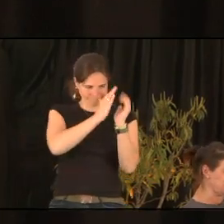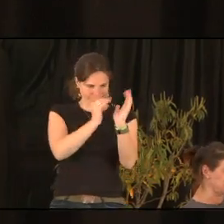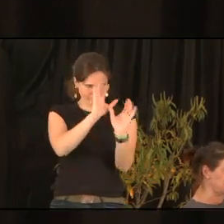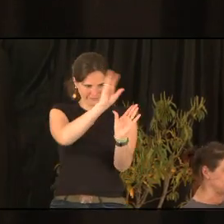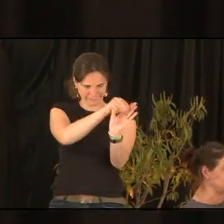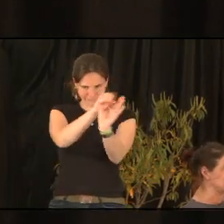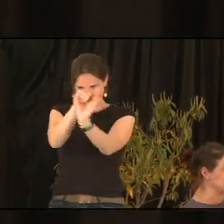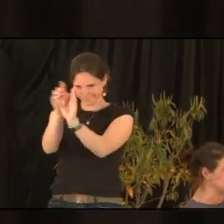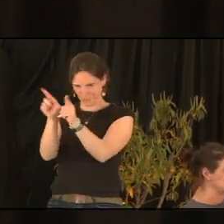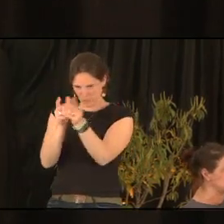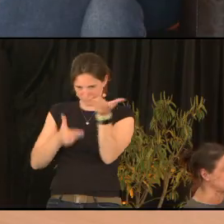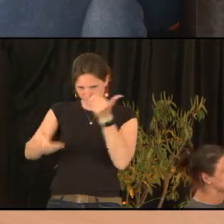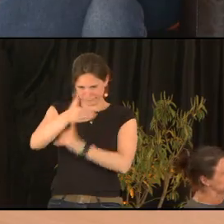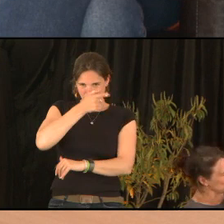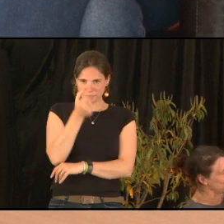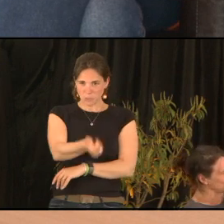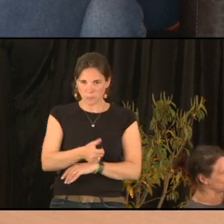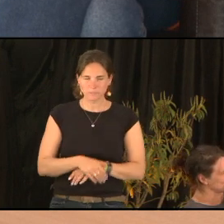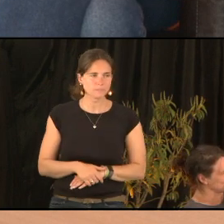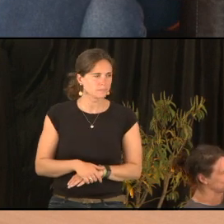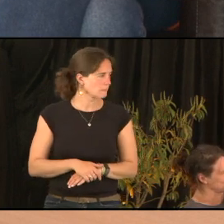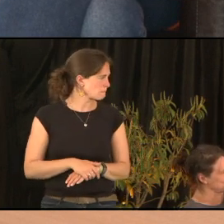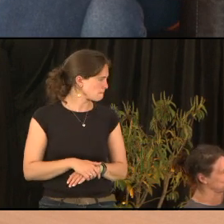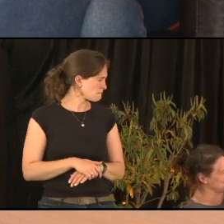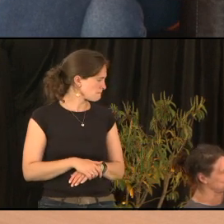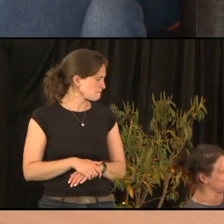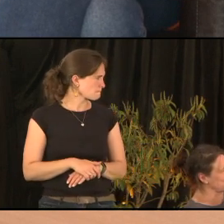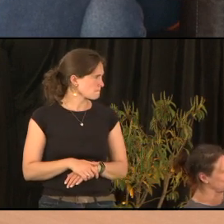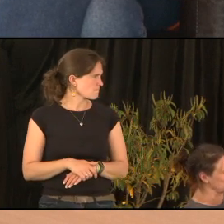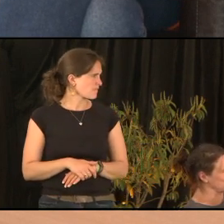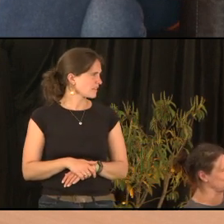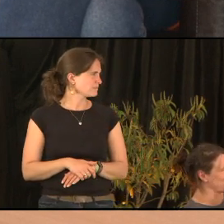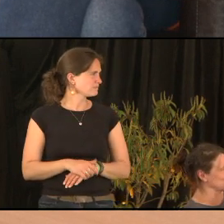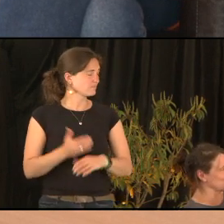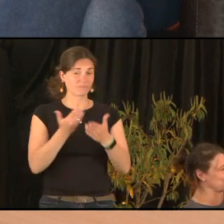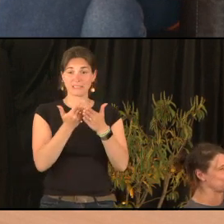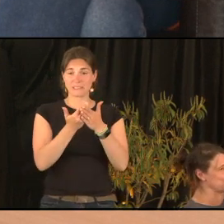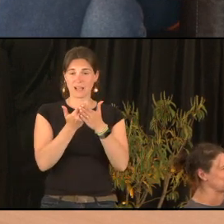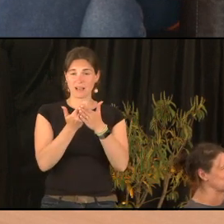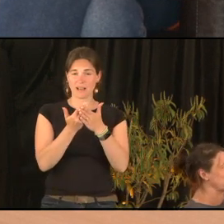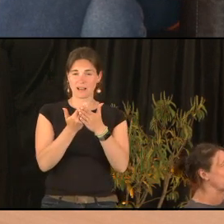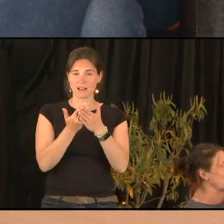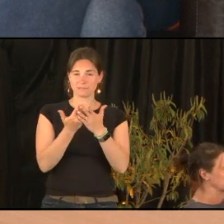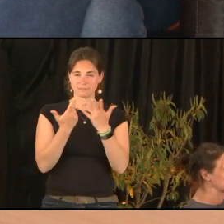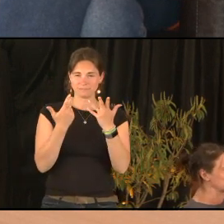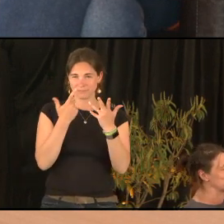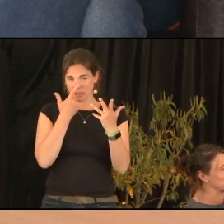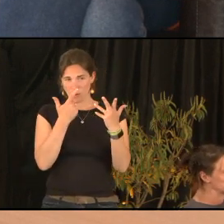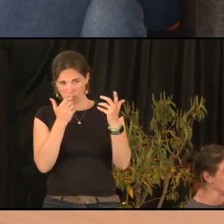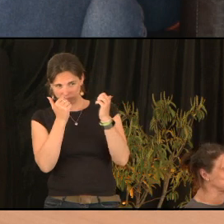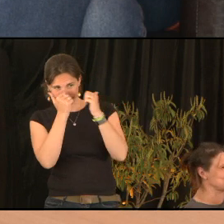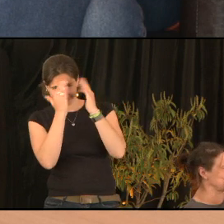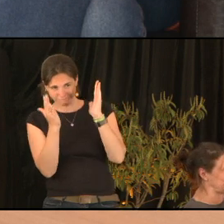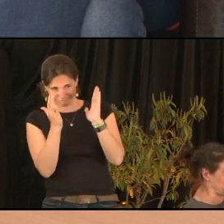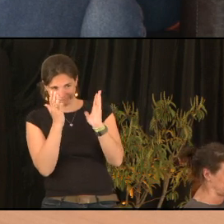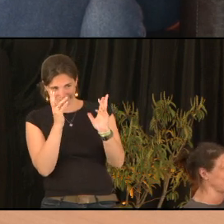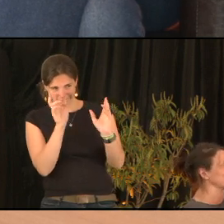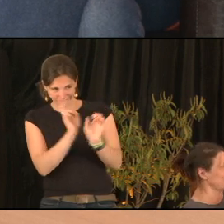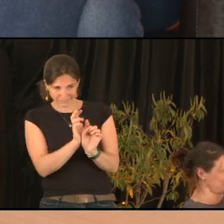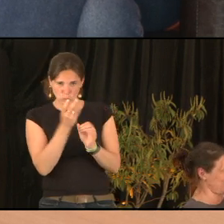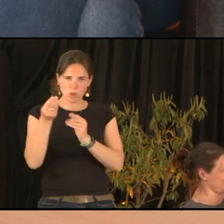narrative. J'ai toujours été fasciné par la manière dont on peut rendre aux terres et au